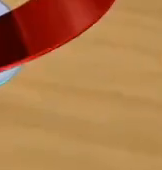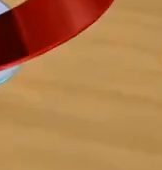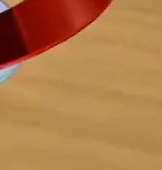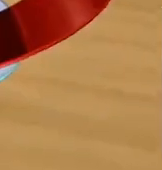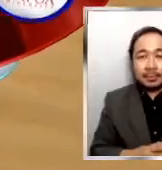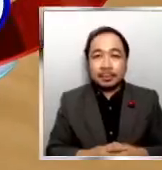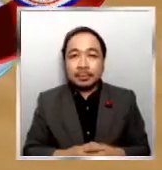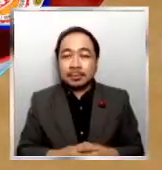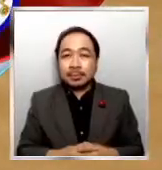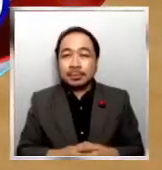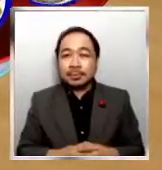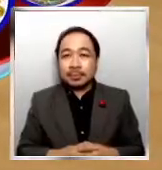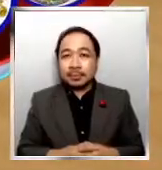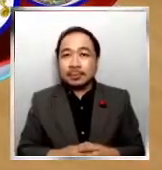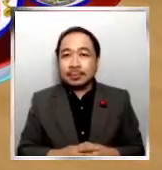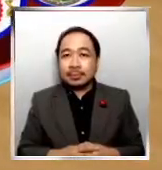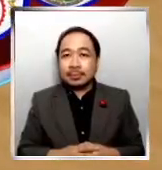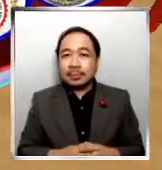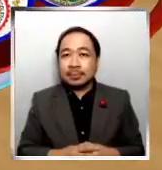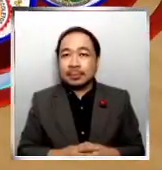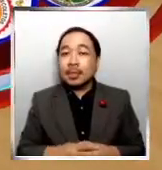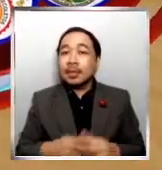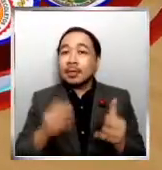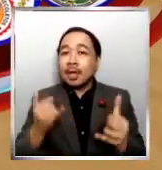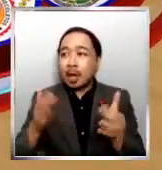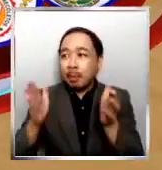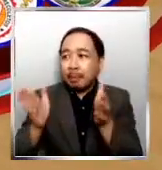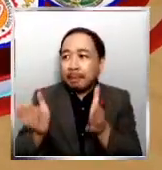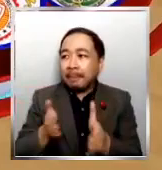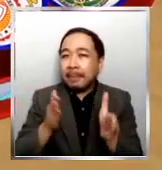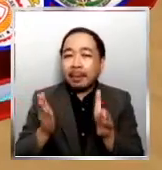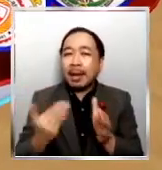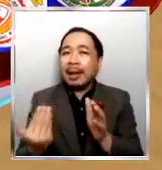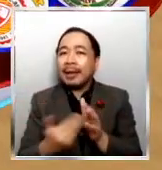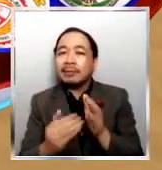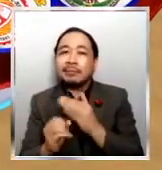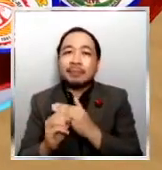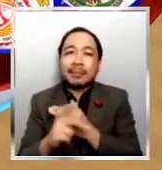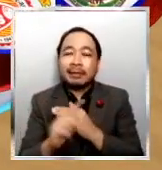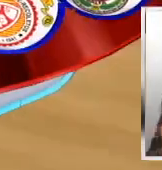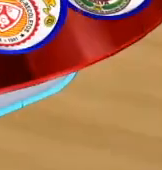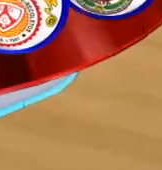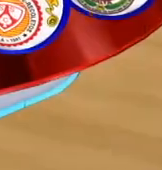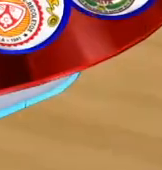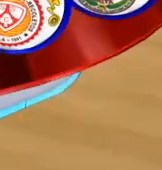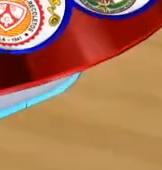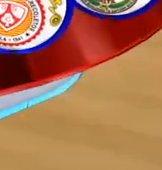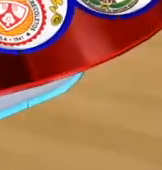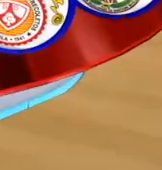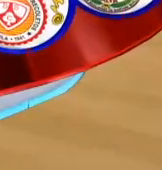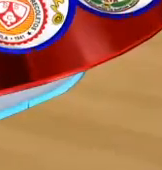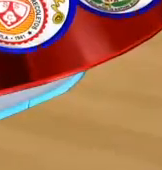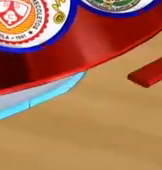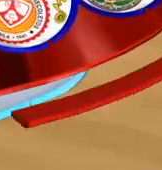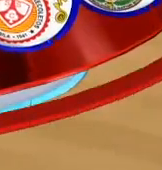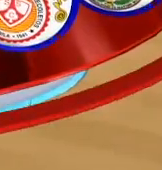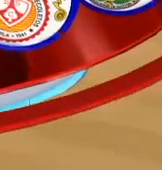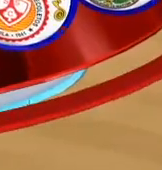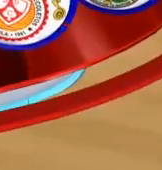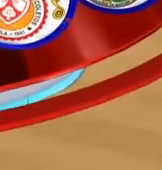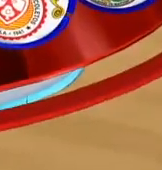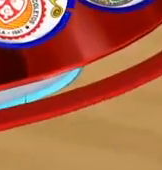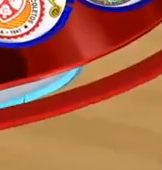Pinaghahandaan na po ang pagbabalik ng kauna-unahan at pinakamatagal na liga sa Pilipinas, ang National Collegiate